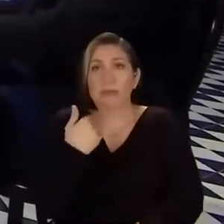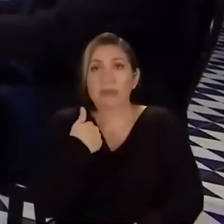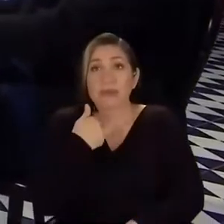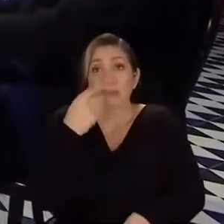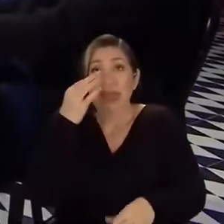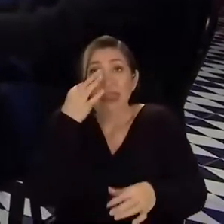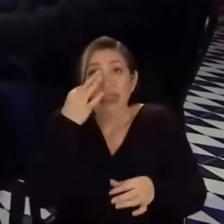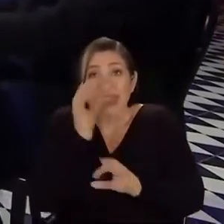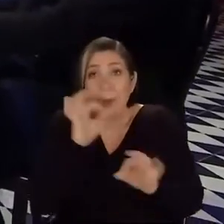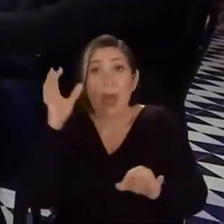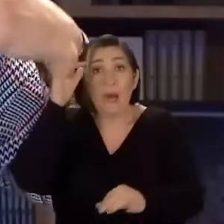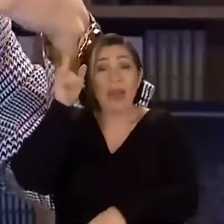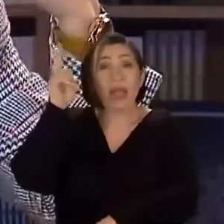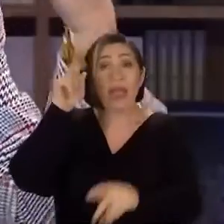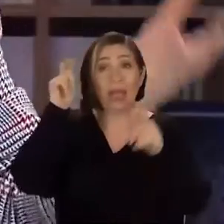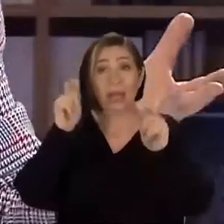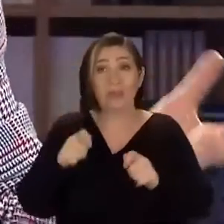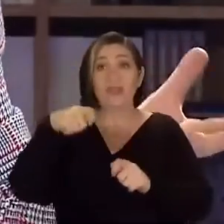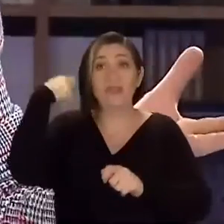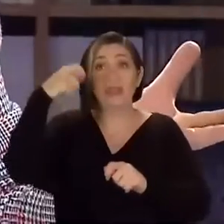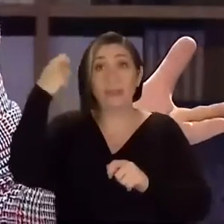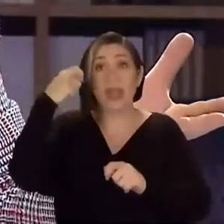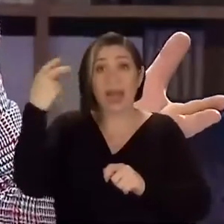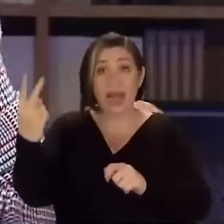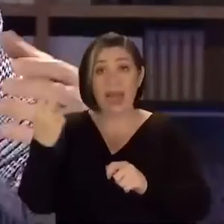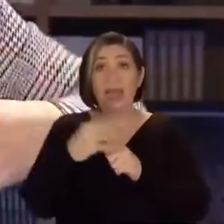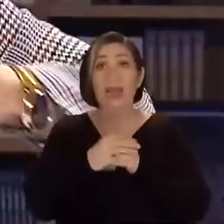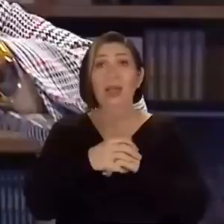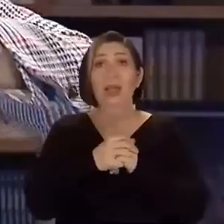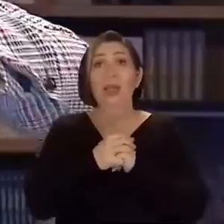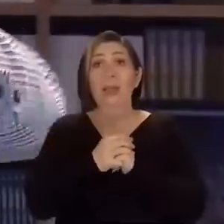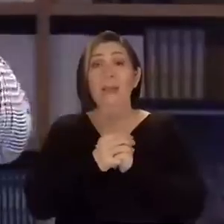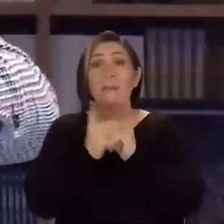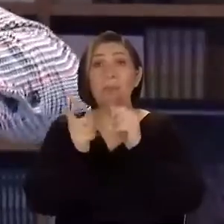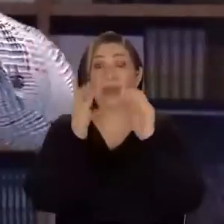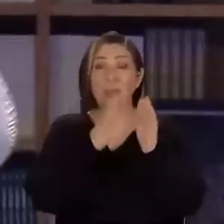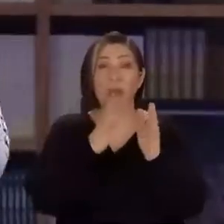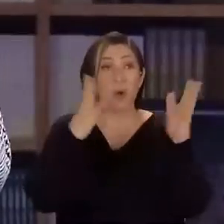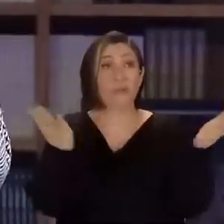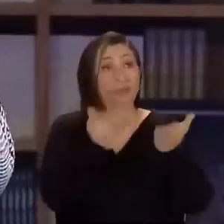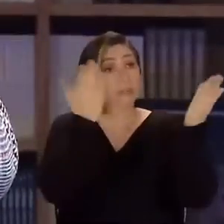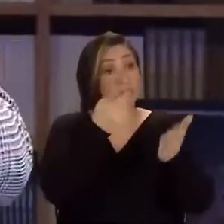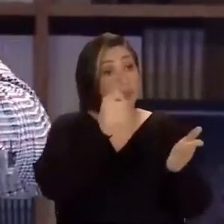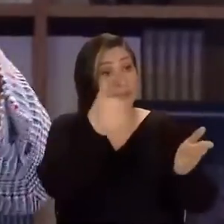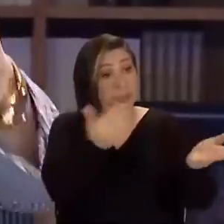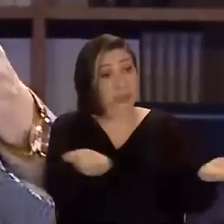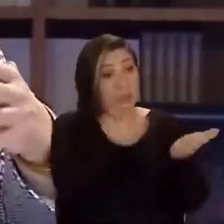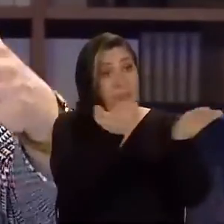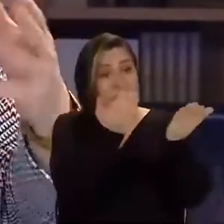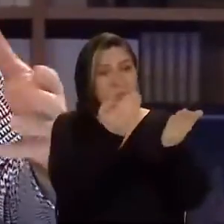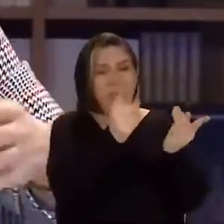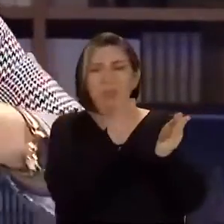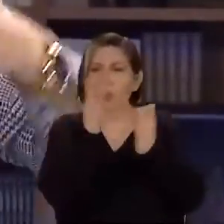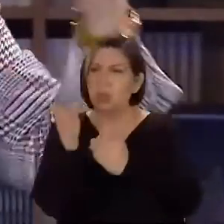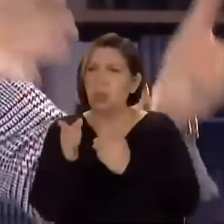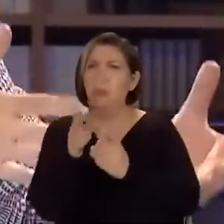bizzat Amerikalıların yaptığı filmlerle yani bir yandan kutsuyor, yüceltiyor parasını, bir